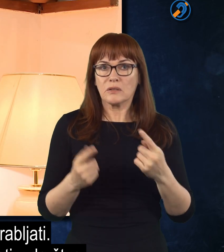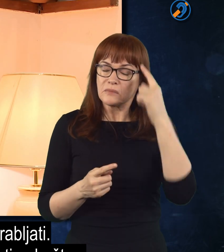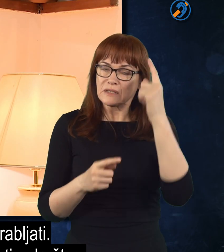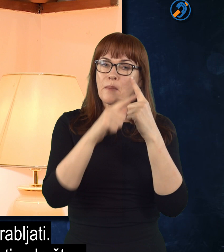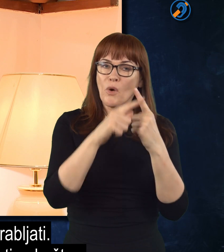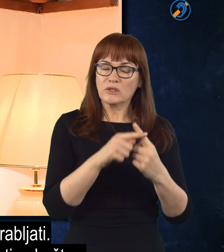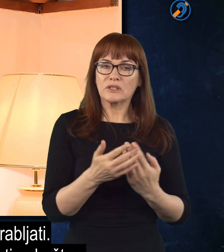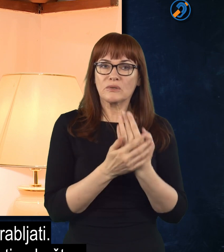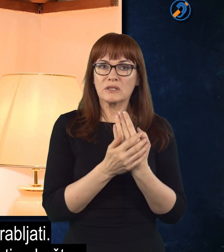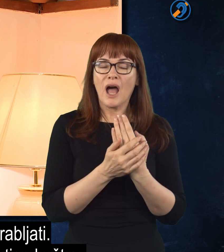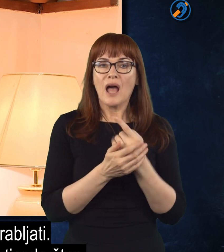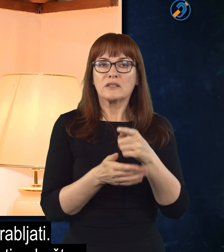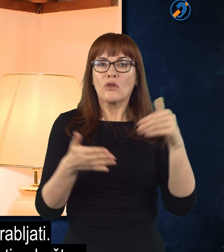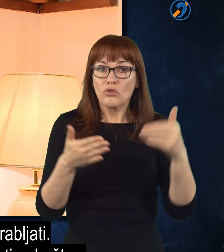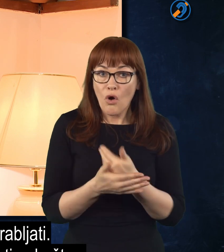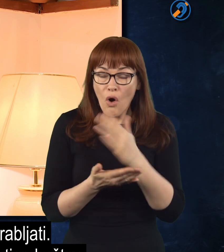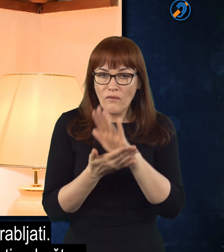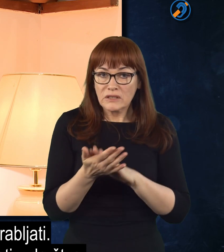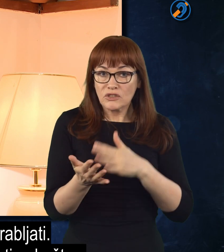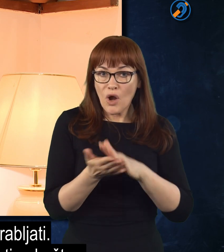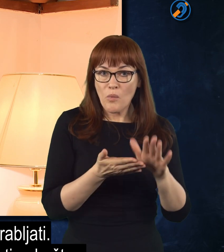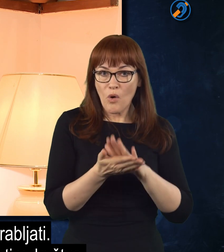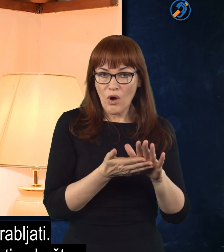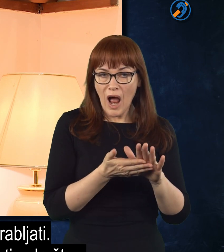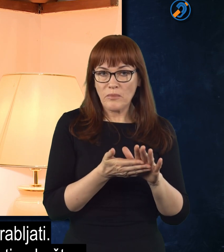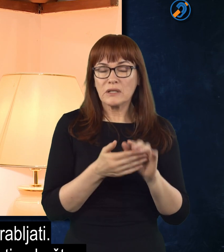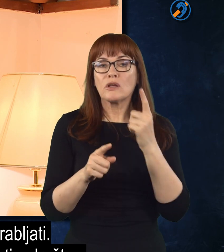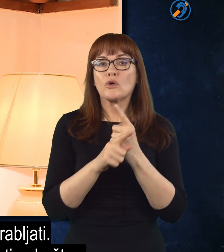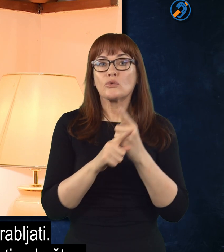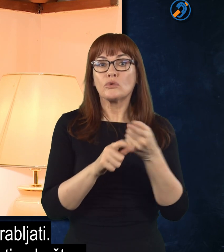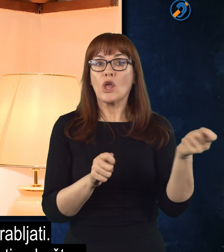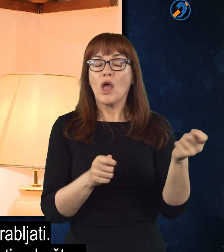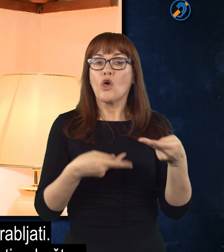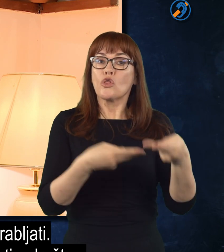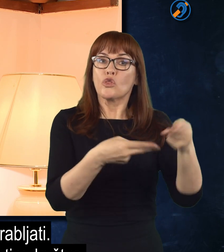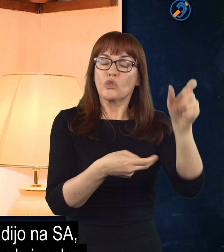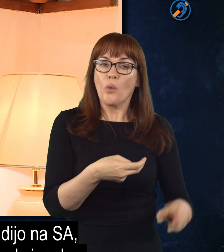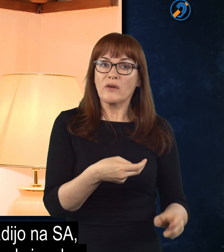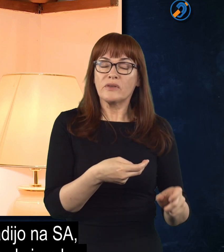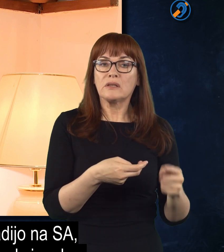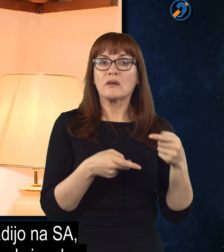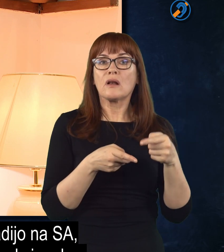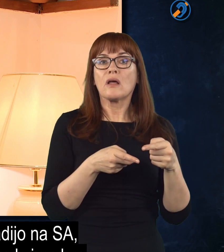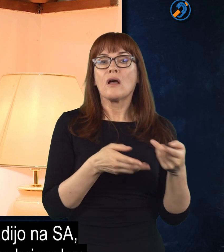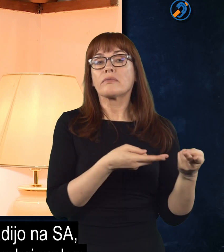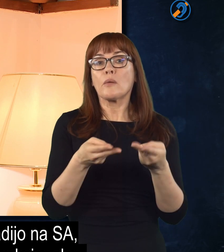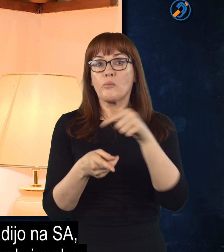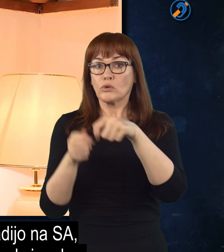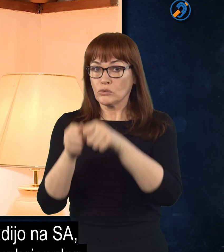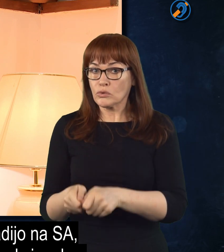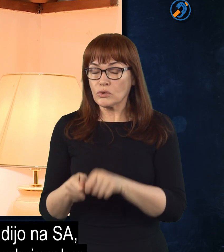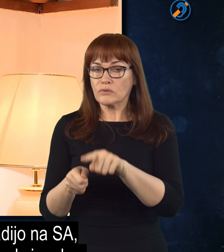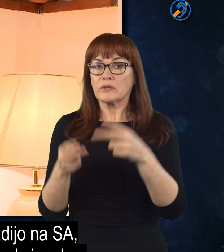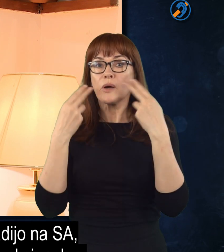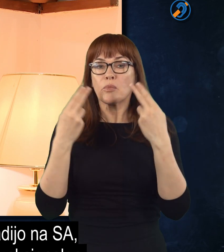zelo pozitivna za tiste nove, ki začnejo slušni aparat uporabljati. Da je tudi dobavitelj na poti v društvo, da